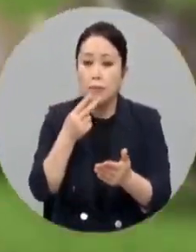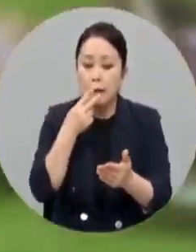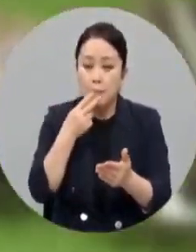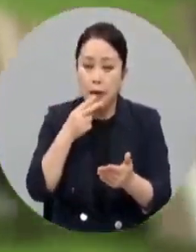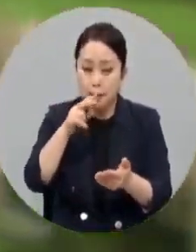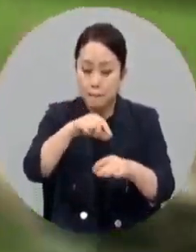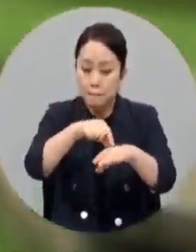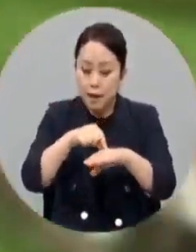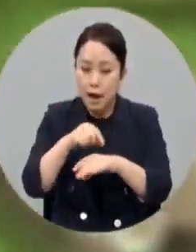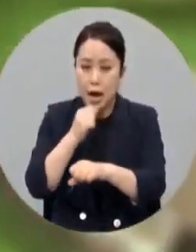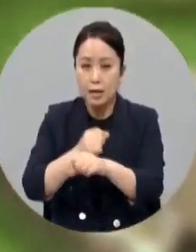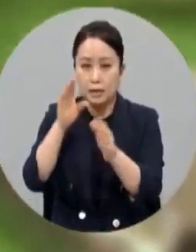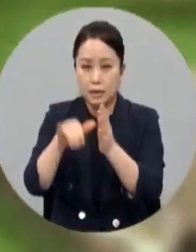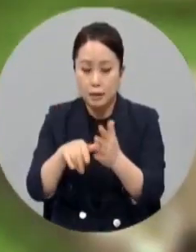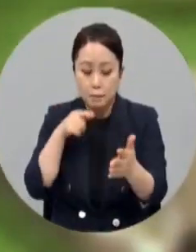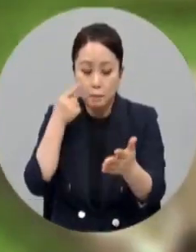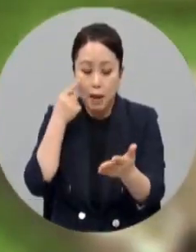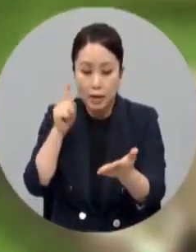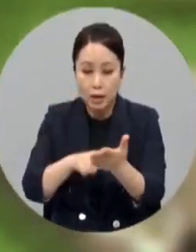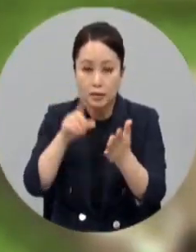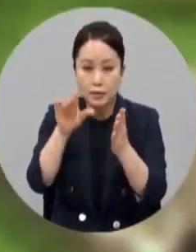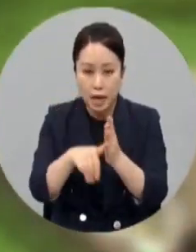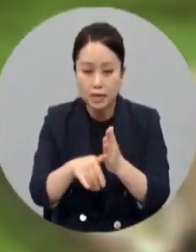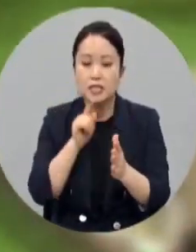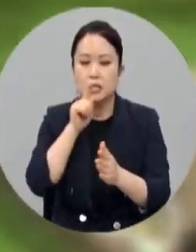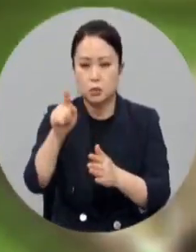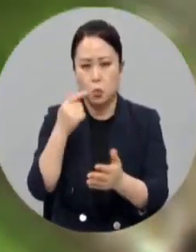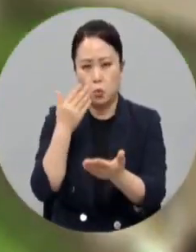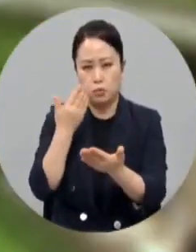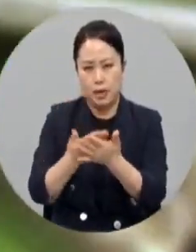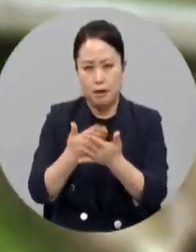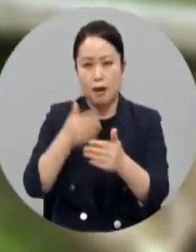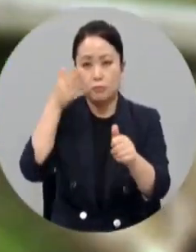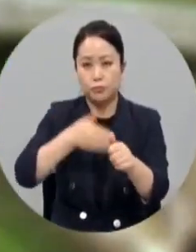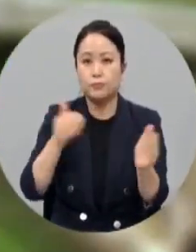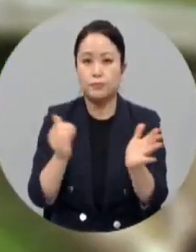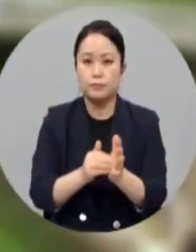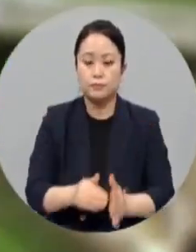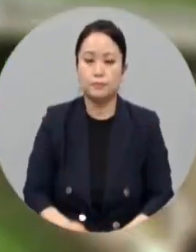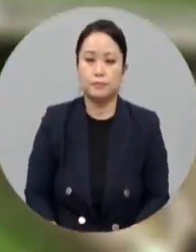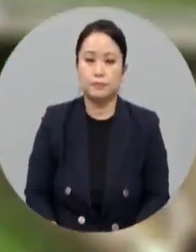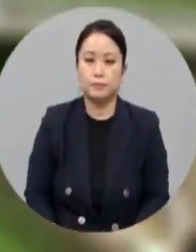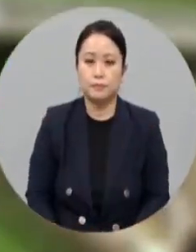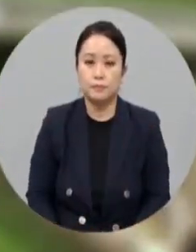관세청 밀수신고센터로 신고해줄 것을 당부했습니다. MBC 뉴스 김윤아입니다.